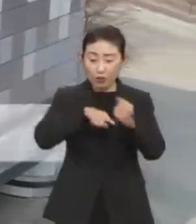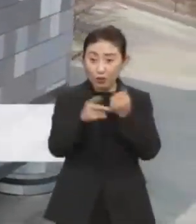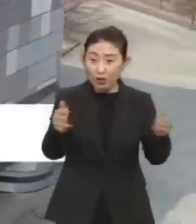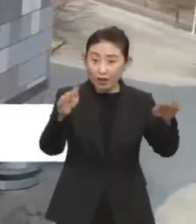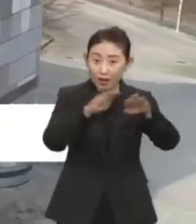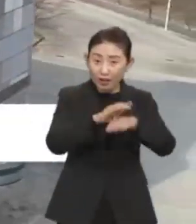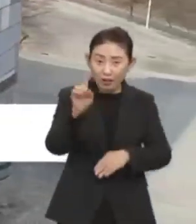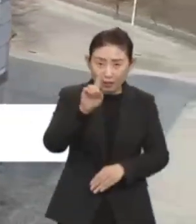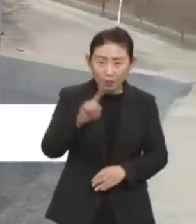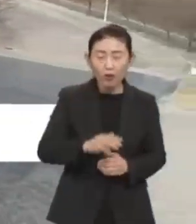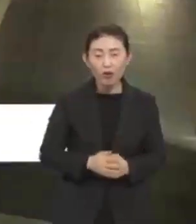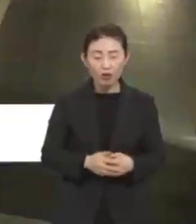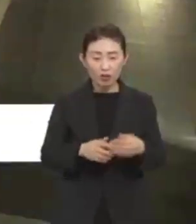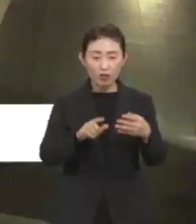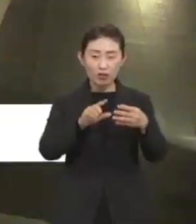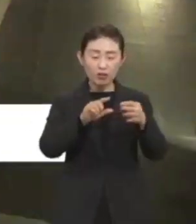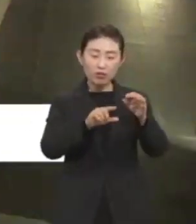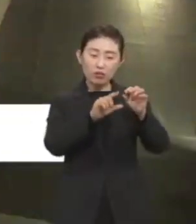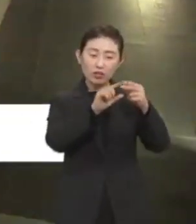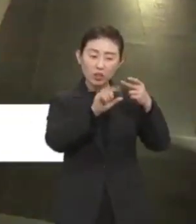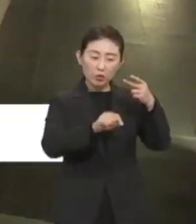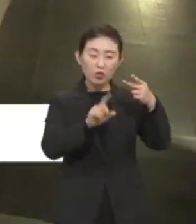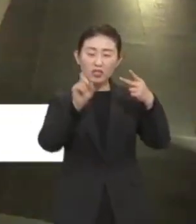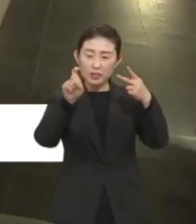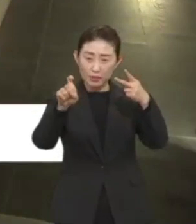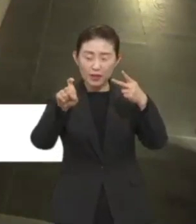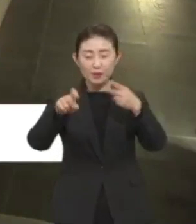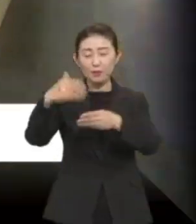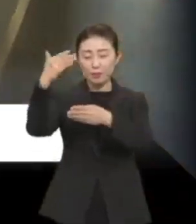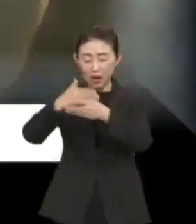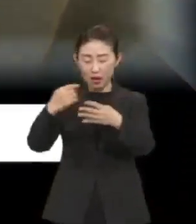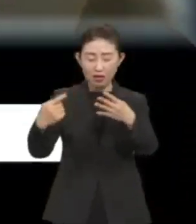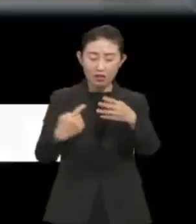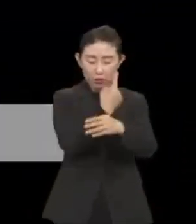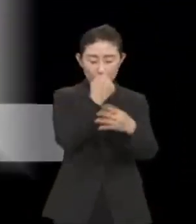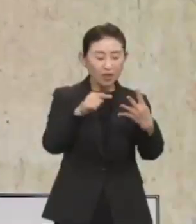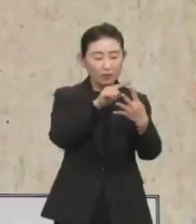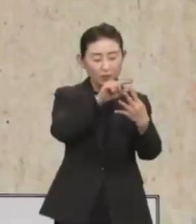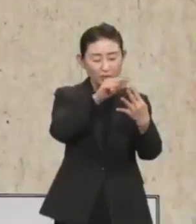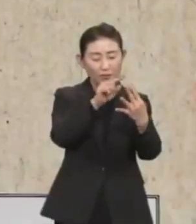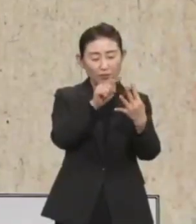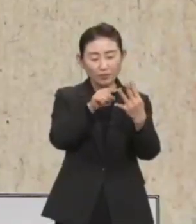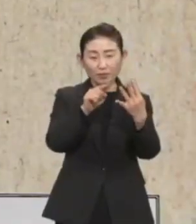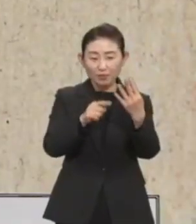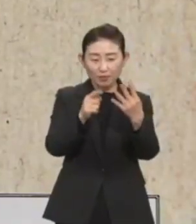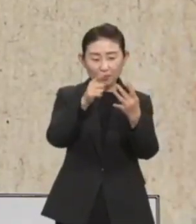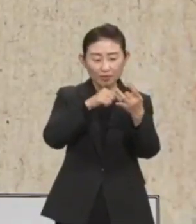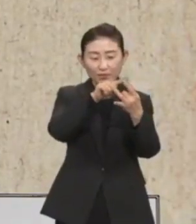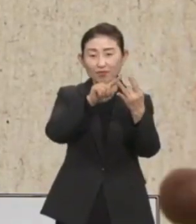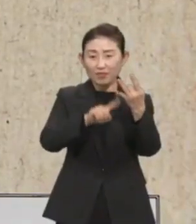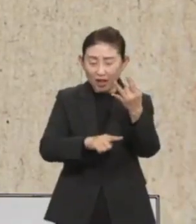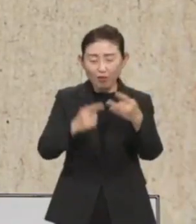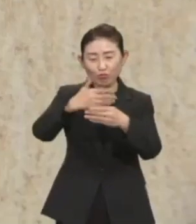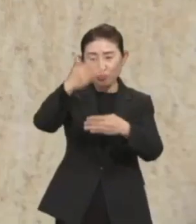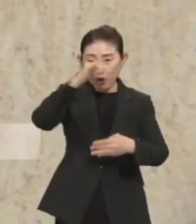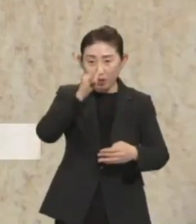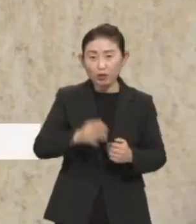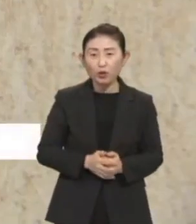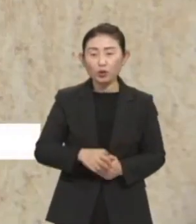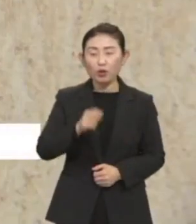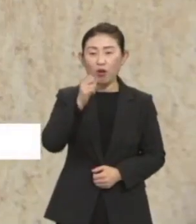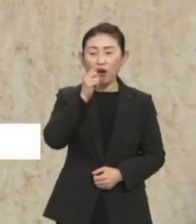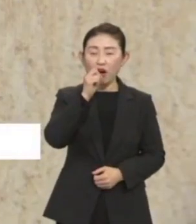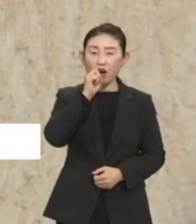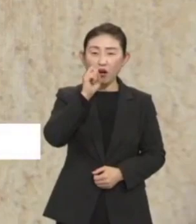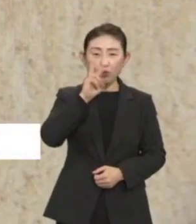국립중앙과학관에서는 설 당일을 제외하고 연휴 기간 내내 무료 개방합니다. 특히 갑진년 용의해를 맞아 여의주